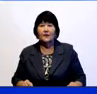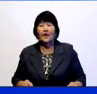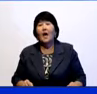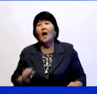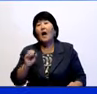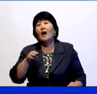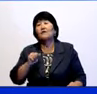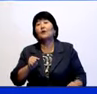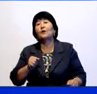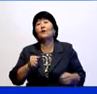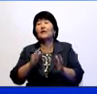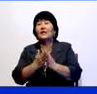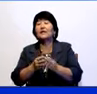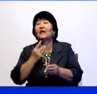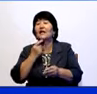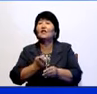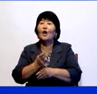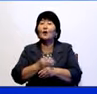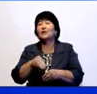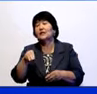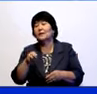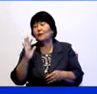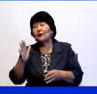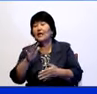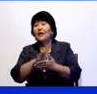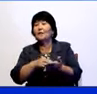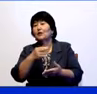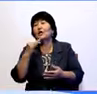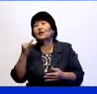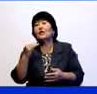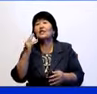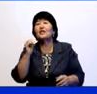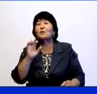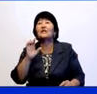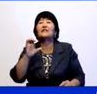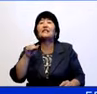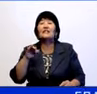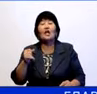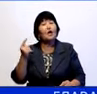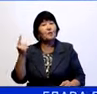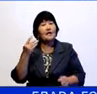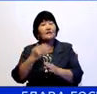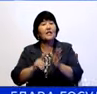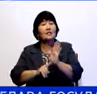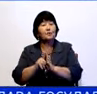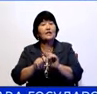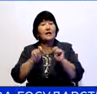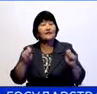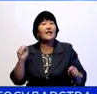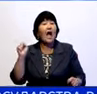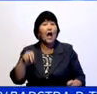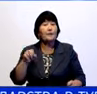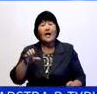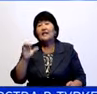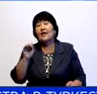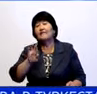Автор книги комиксов София Темирбулат готовит к выпуску продолжения истории Киберсити. Напомним, первая часть вышла в свет в апреле.